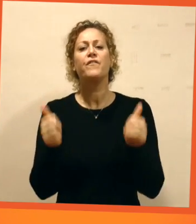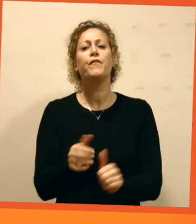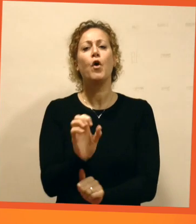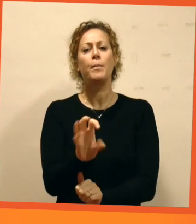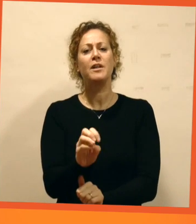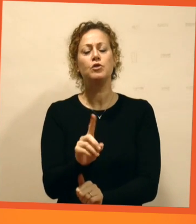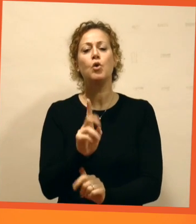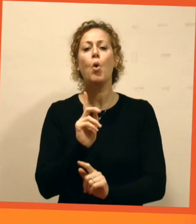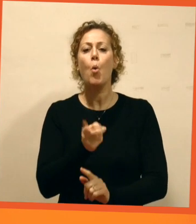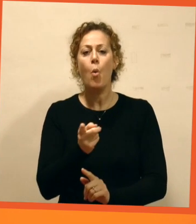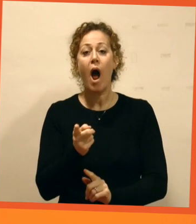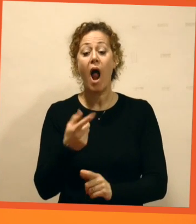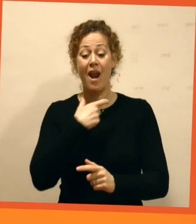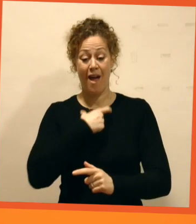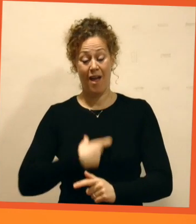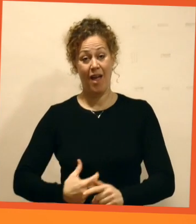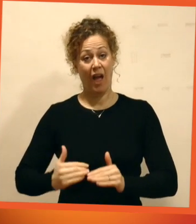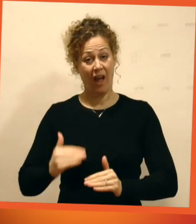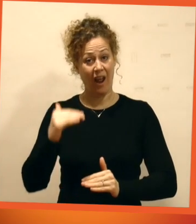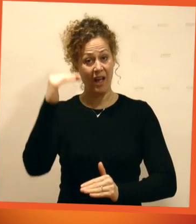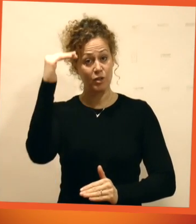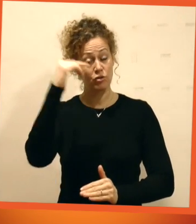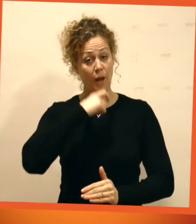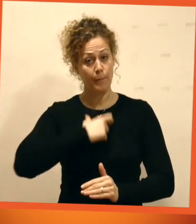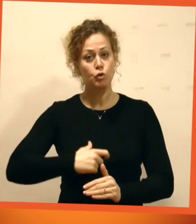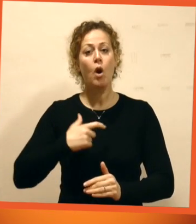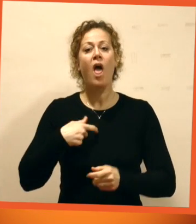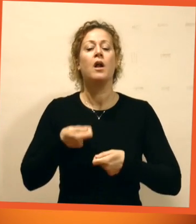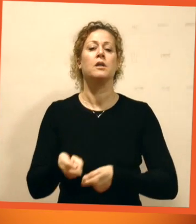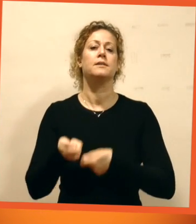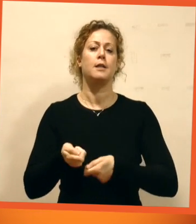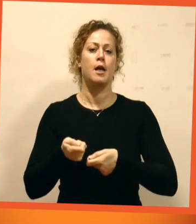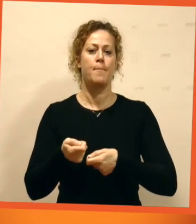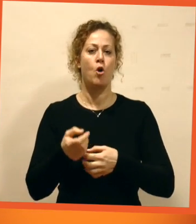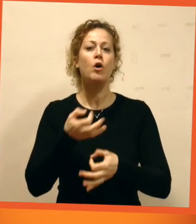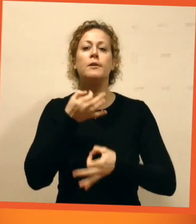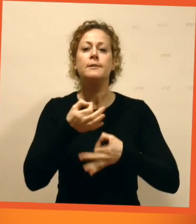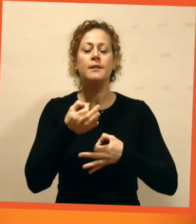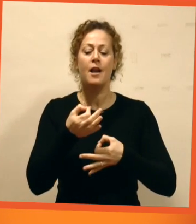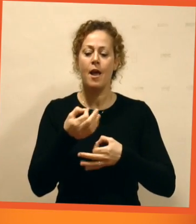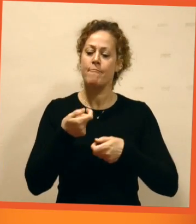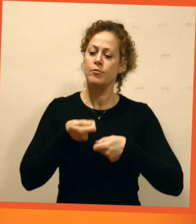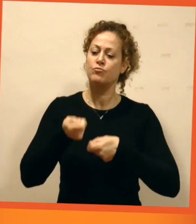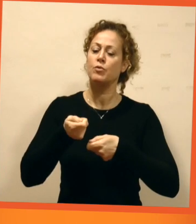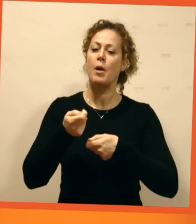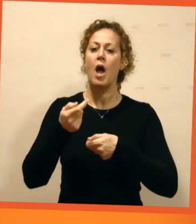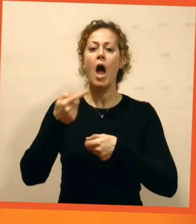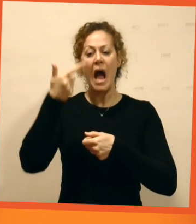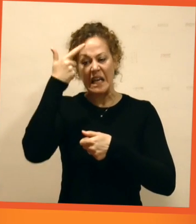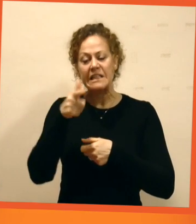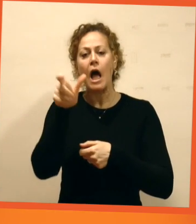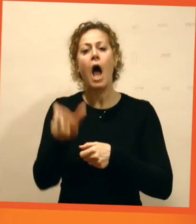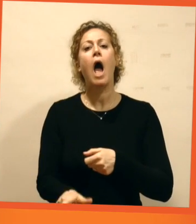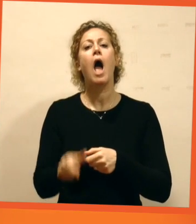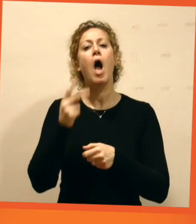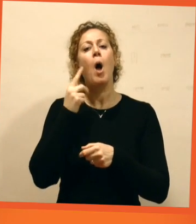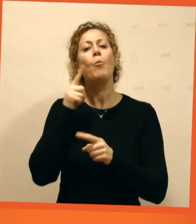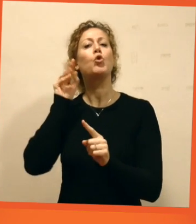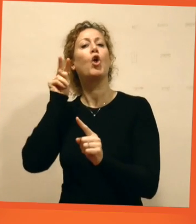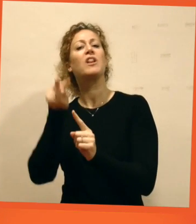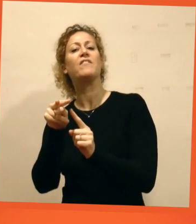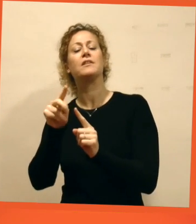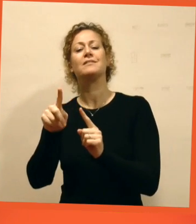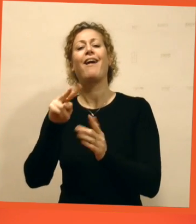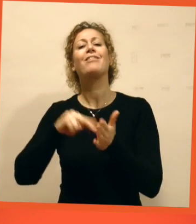La formazione è una crescita personale, non importa che cosa sai da un punto di vista tecnico, è importante che come